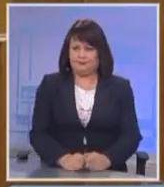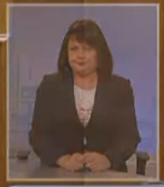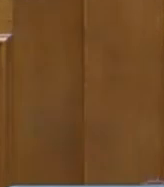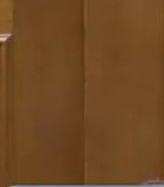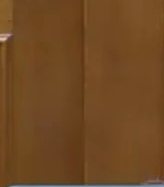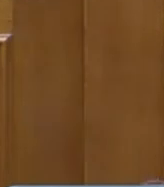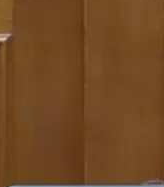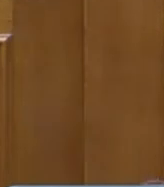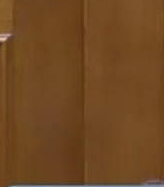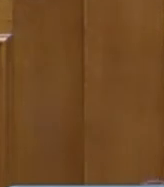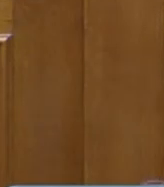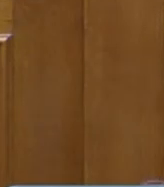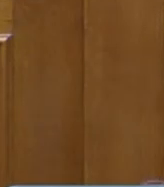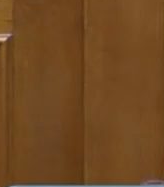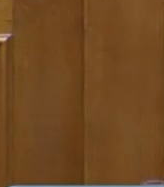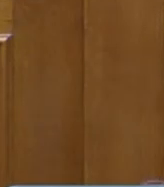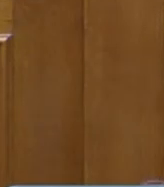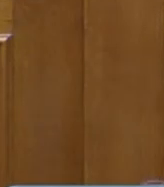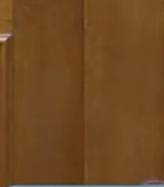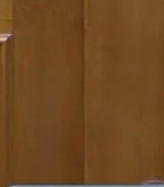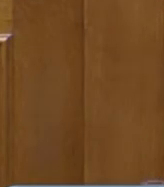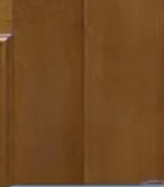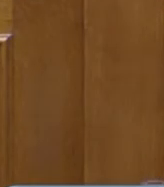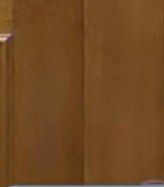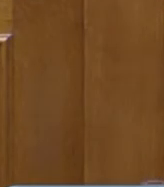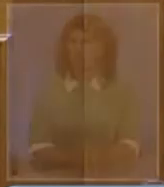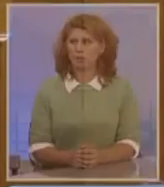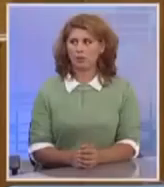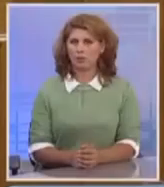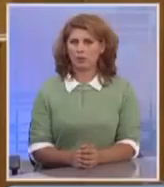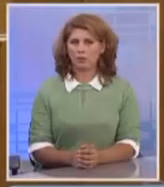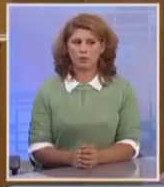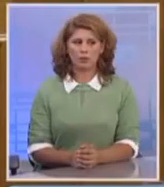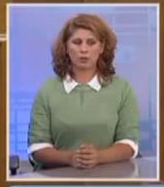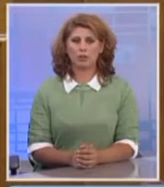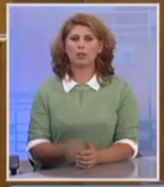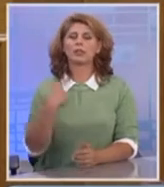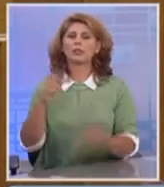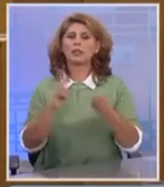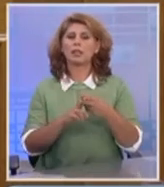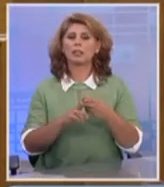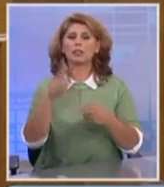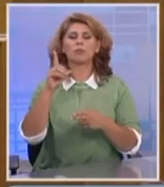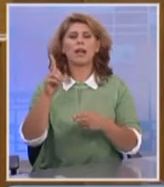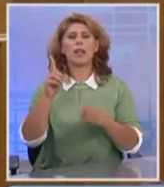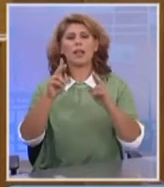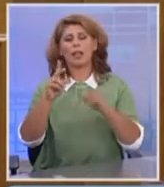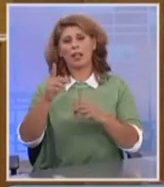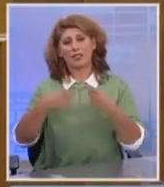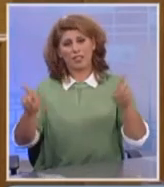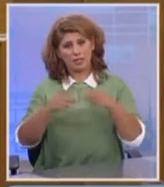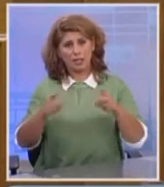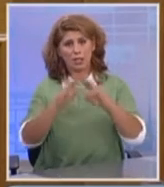περάσει 15 μέρες που ο Υπουργός Παιδείας υποστήριξε προκλητικά σε συνάντησή του με τη ΔΟΕ, τη